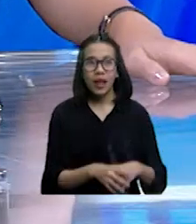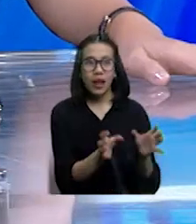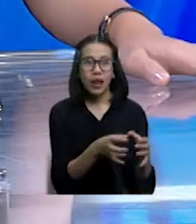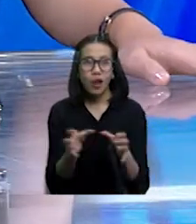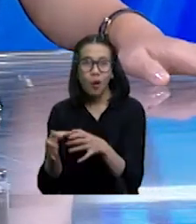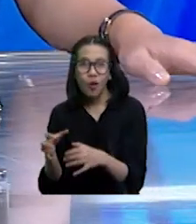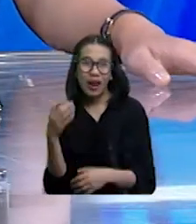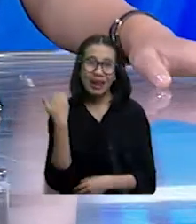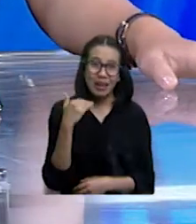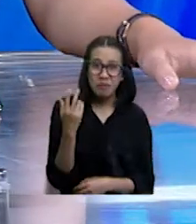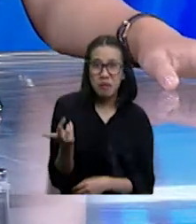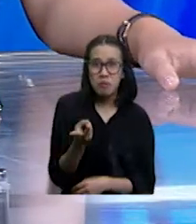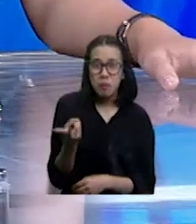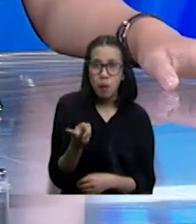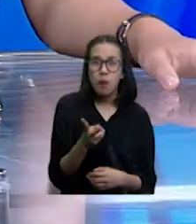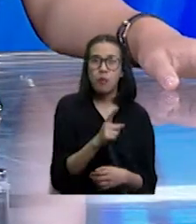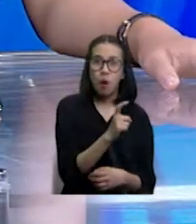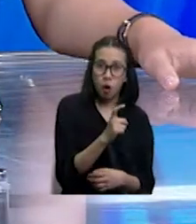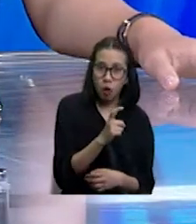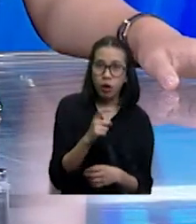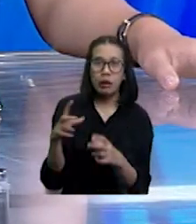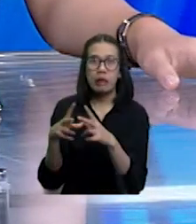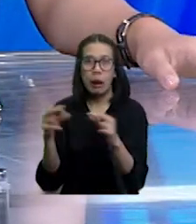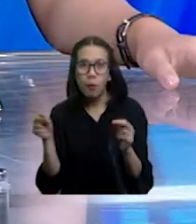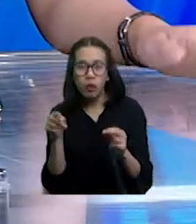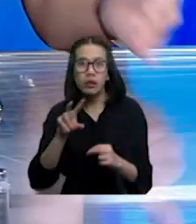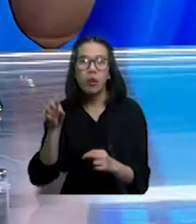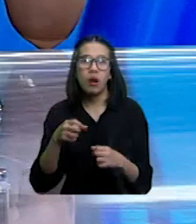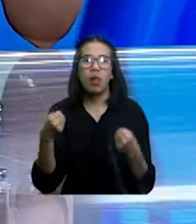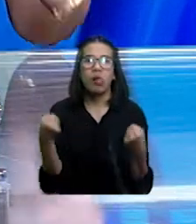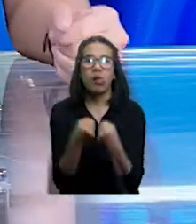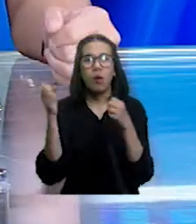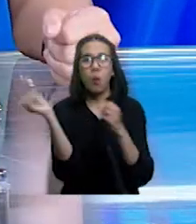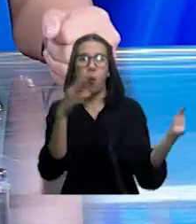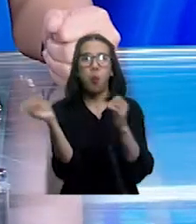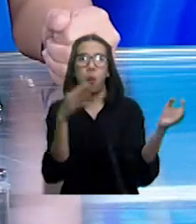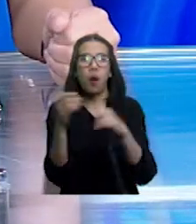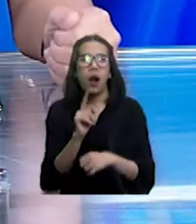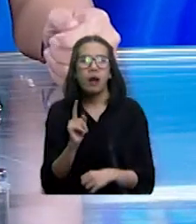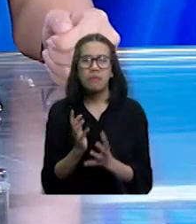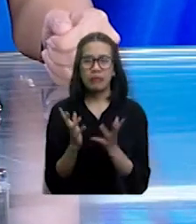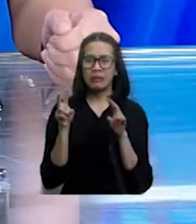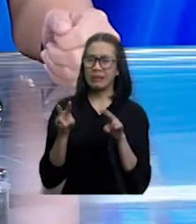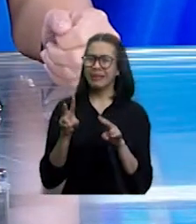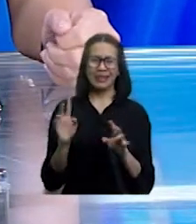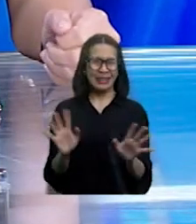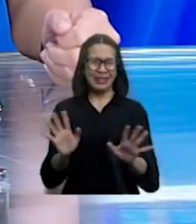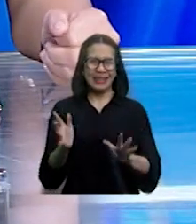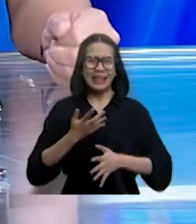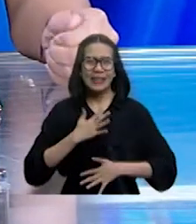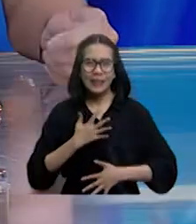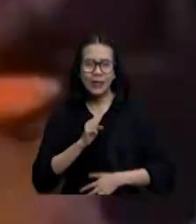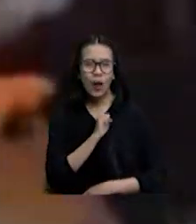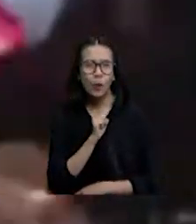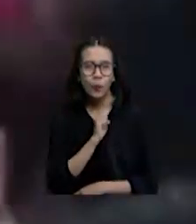Jelang sahur, tawuran dua kelompok remaja terjadi di Bogor dan Depok, Jawa Barat. Tawuran ini meresahkan warga.